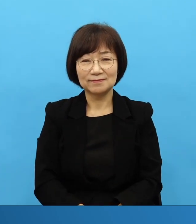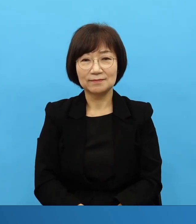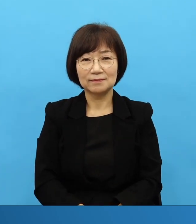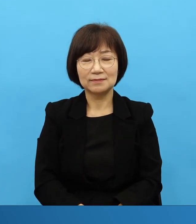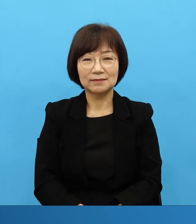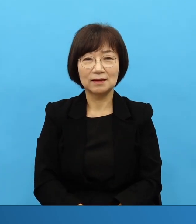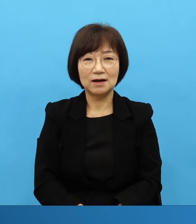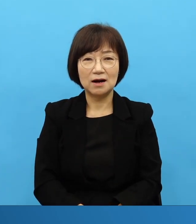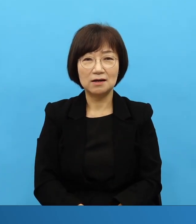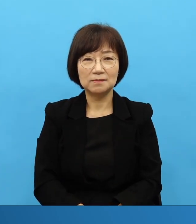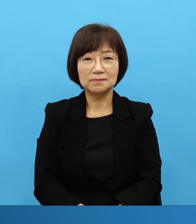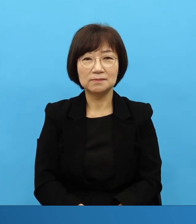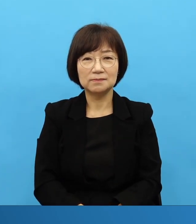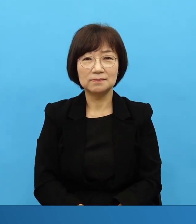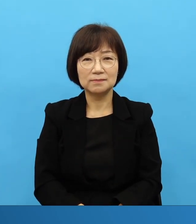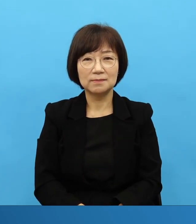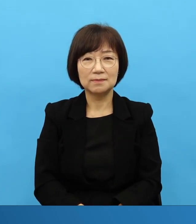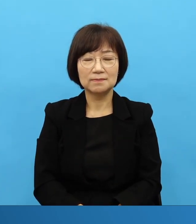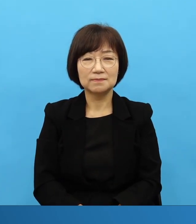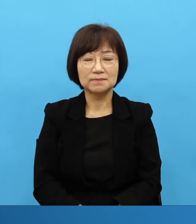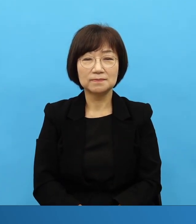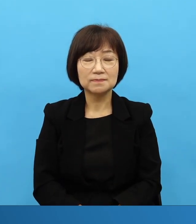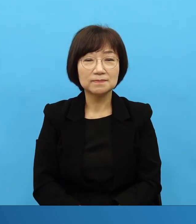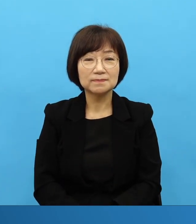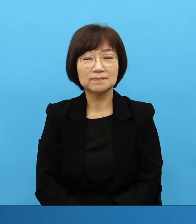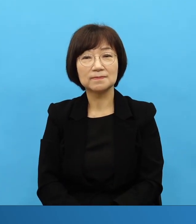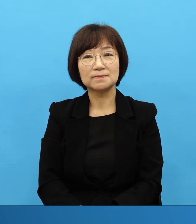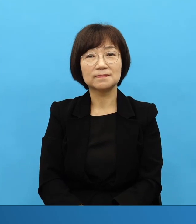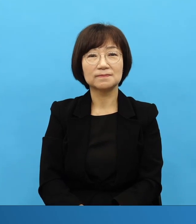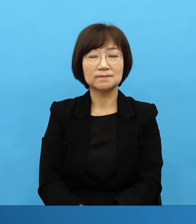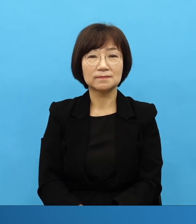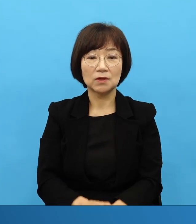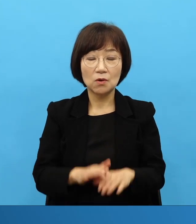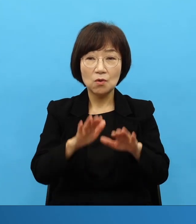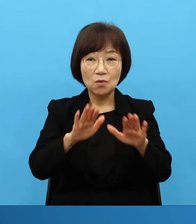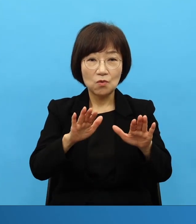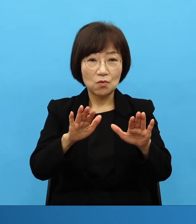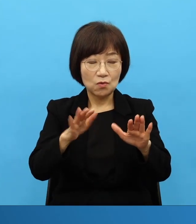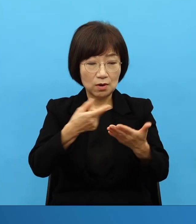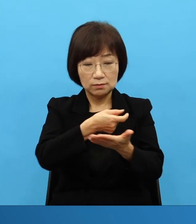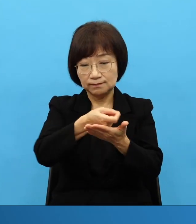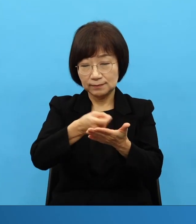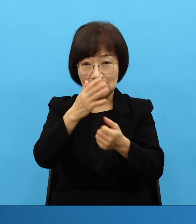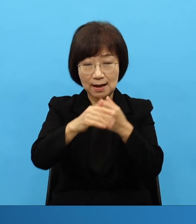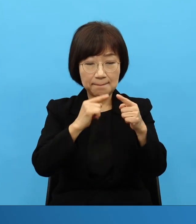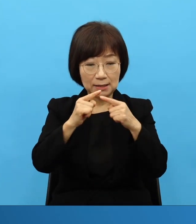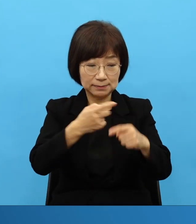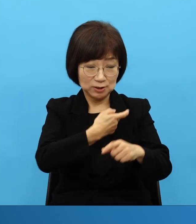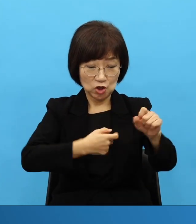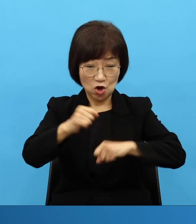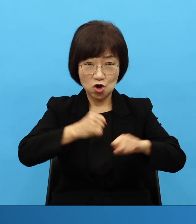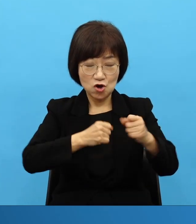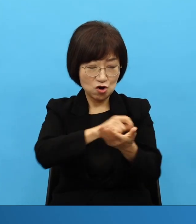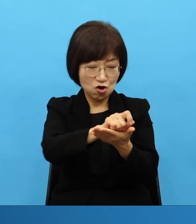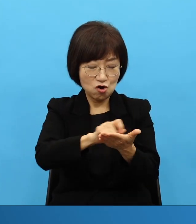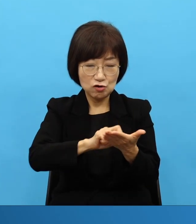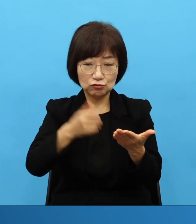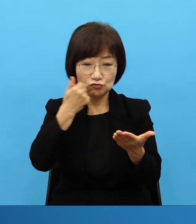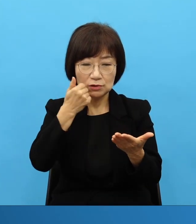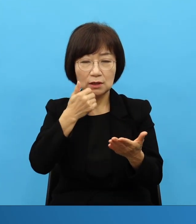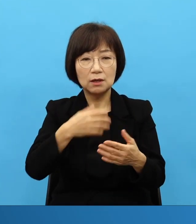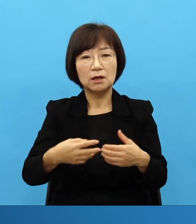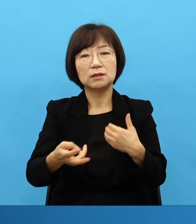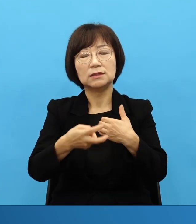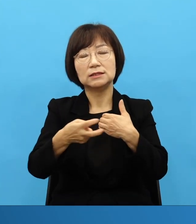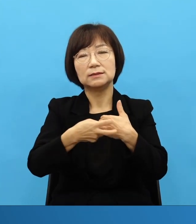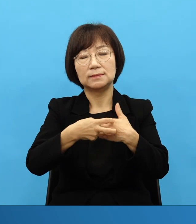that? 120 of them, they're all 이걸 commissioned to 쳐다보고 Rome. 이게 누가 기록했냐? 의사 누가가 기록해. And who recorded this? It was that 대단하죠. Dr. Luke. Wasn't